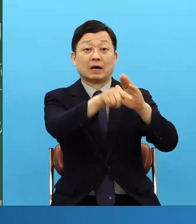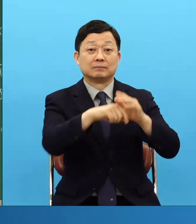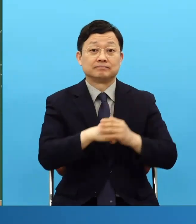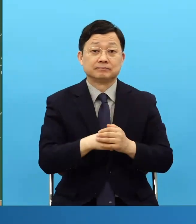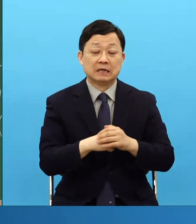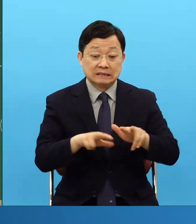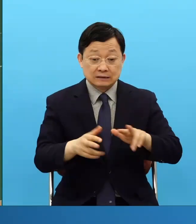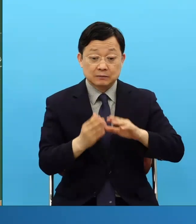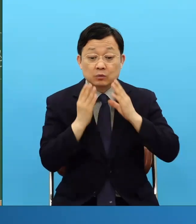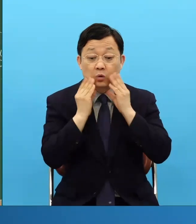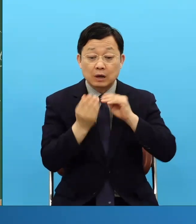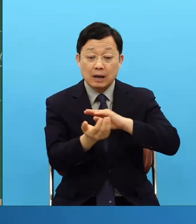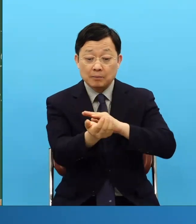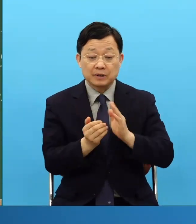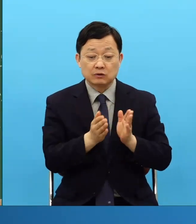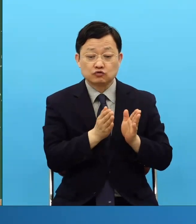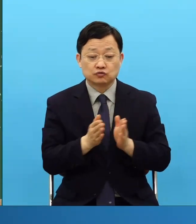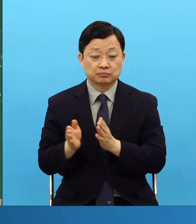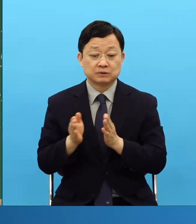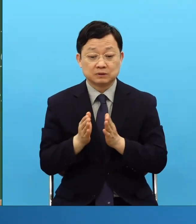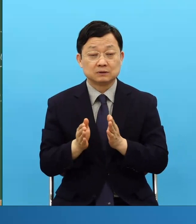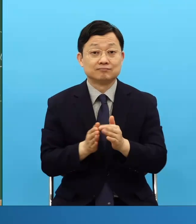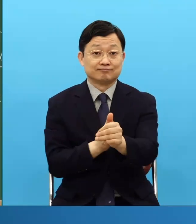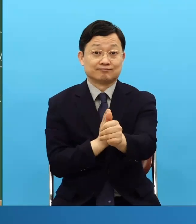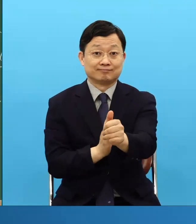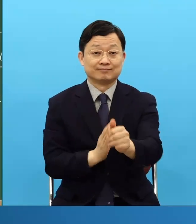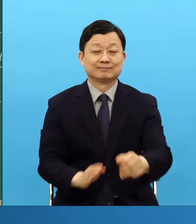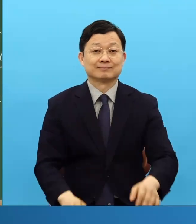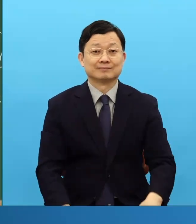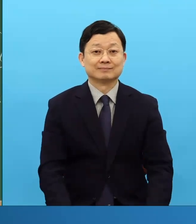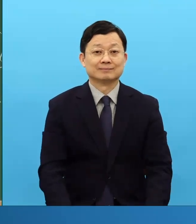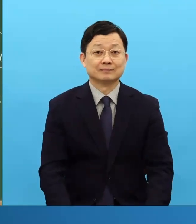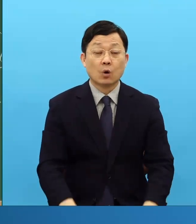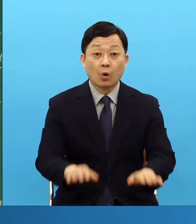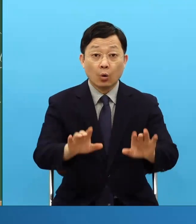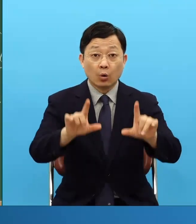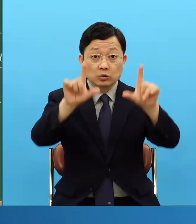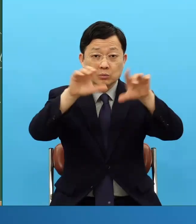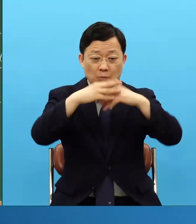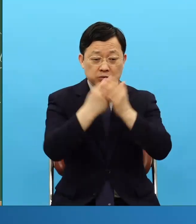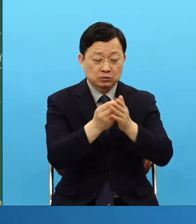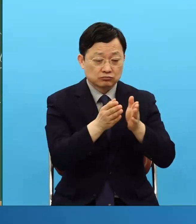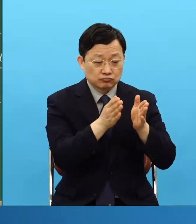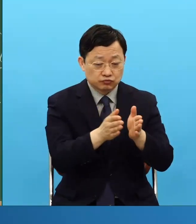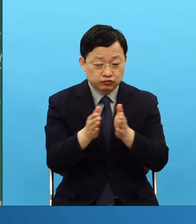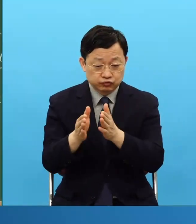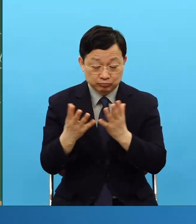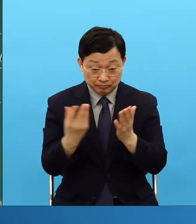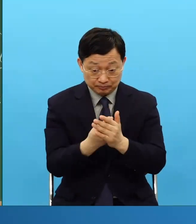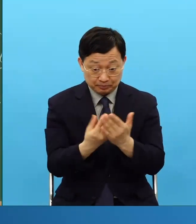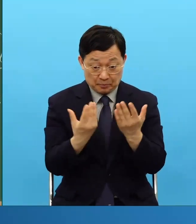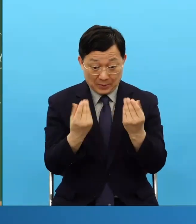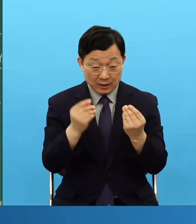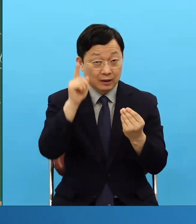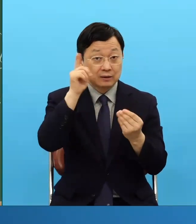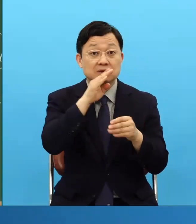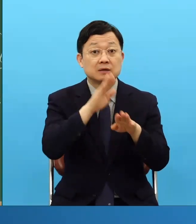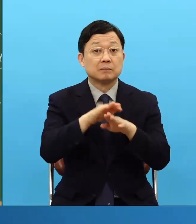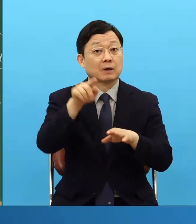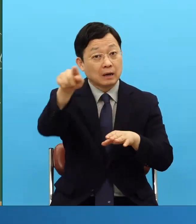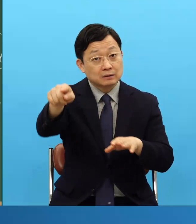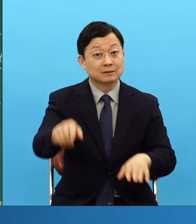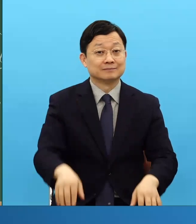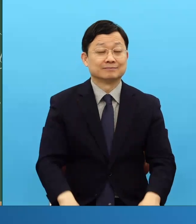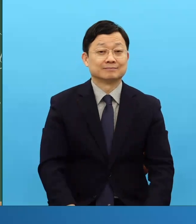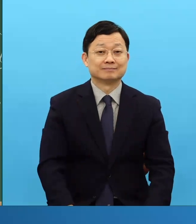준비하세요. And so tomorrow when you go to worship, even before you go, start preparing today. 오늘 준비를 다 해야 됩니다. Make all the preparations today.